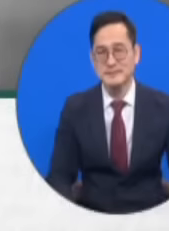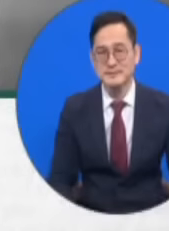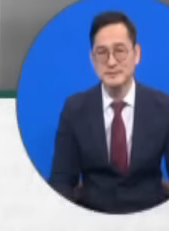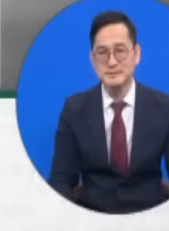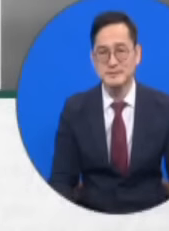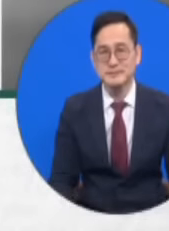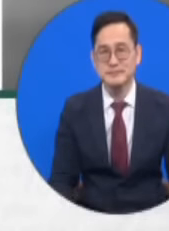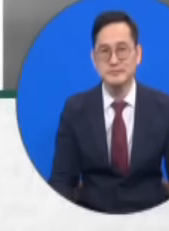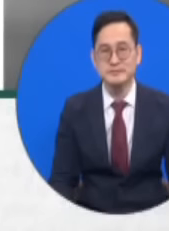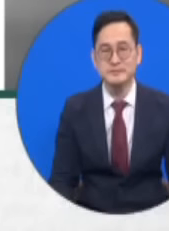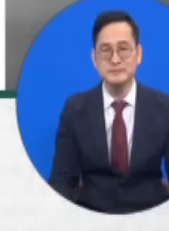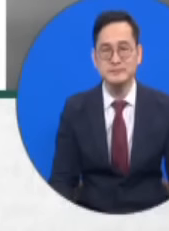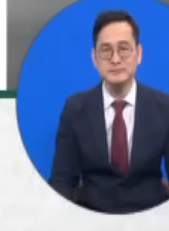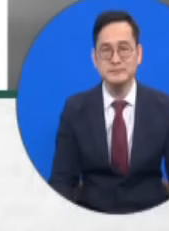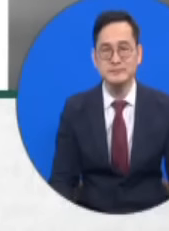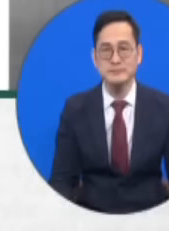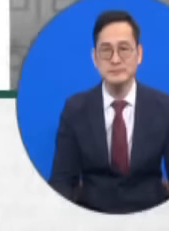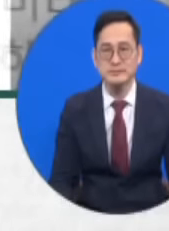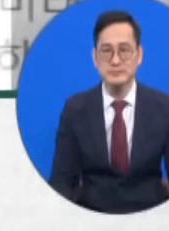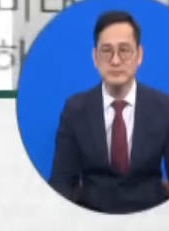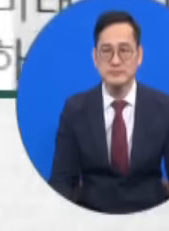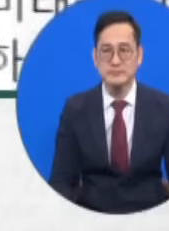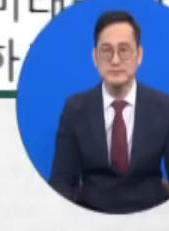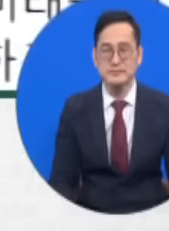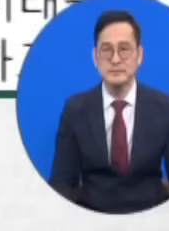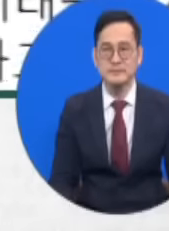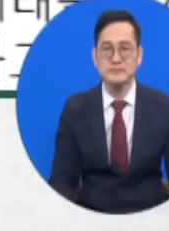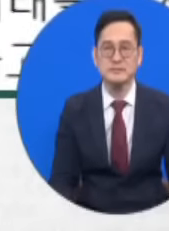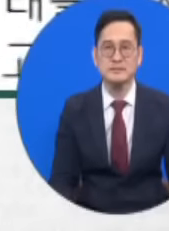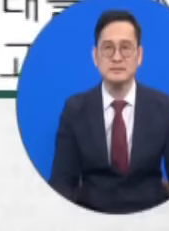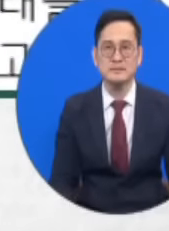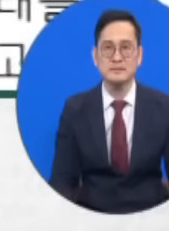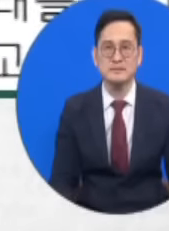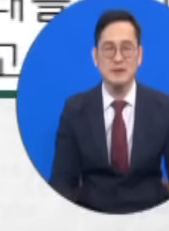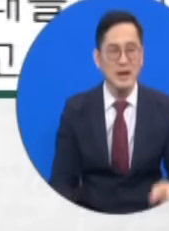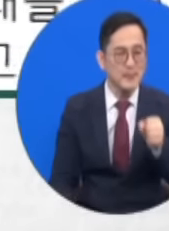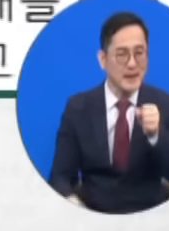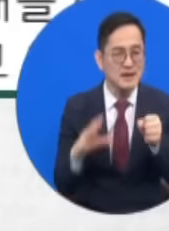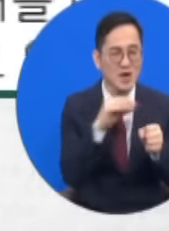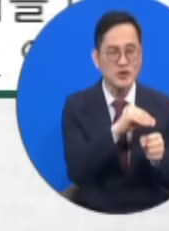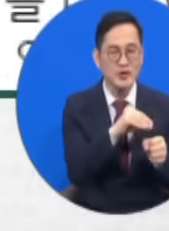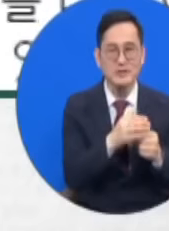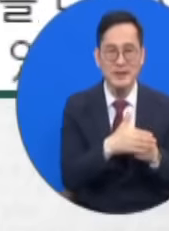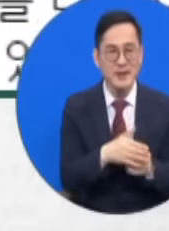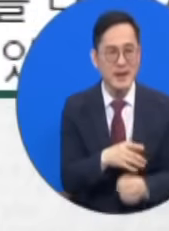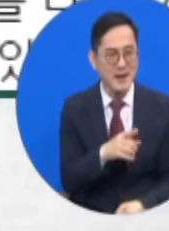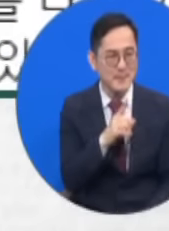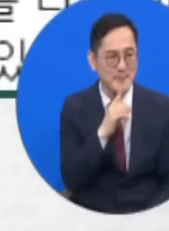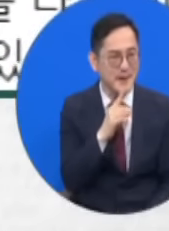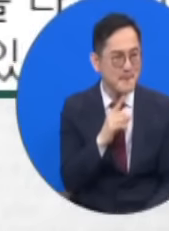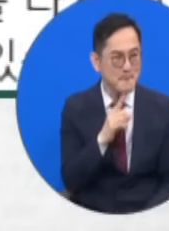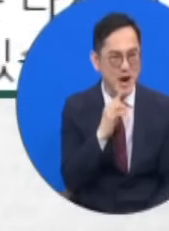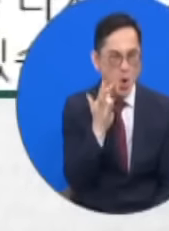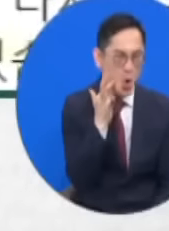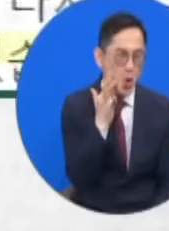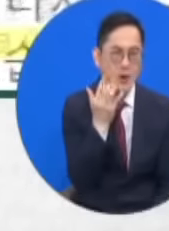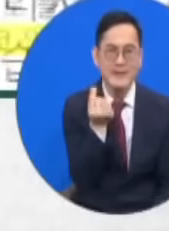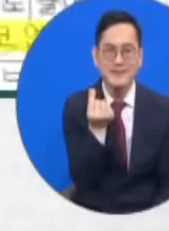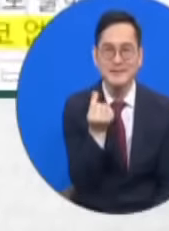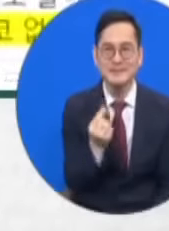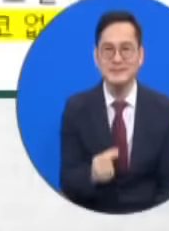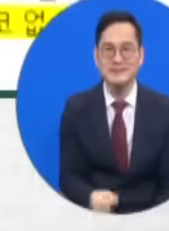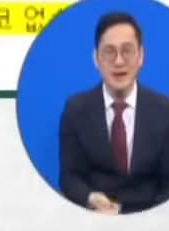자체가. 그래서 본인이 아마 이제 그런 것 같아요. 마이크가 꺼져 있으니까 아마 그 자리에서 그